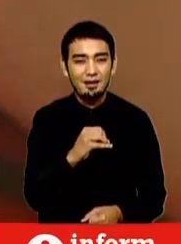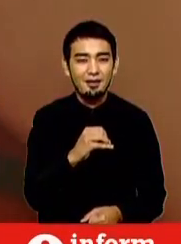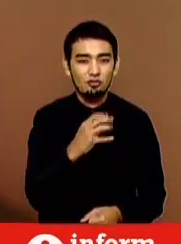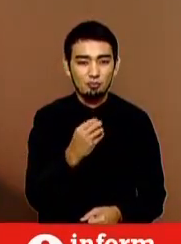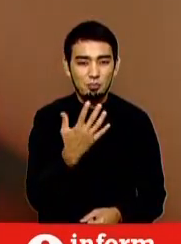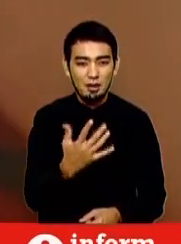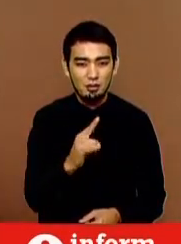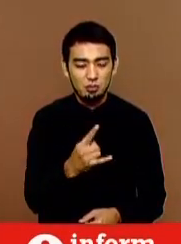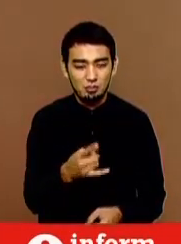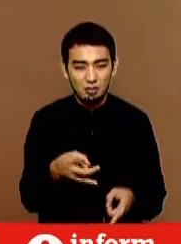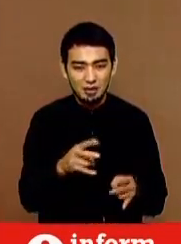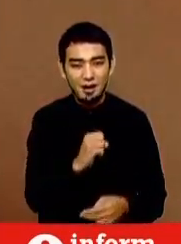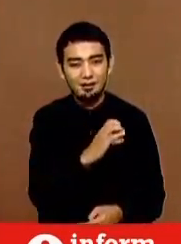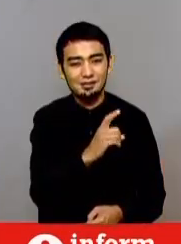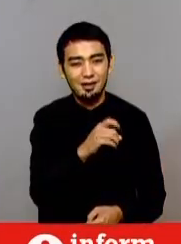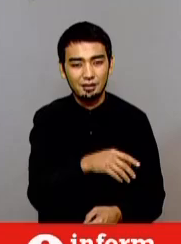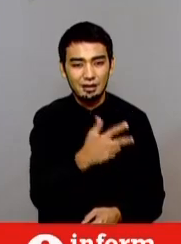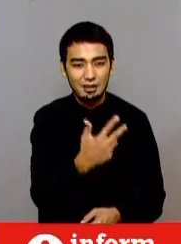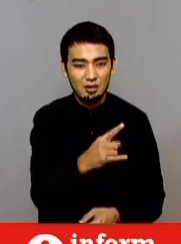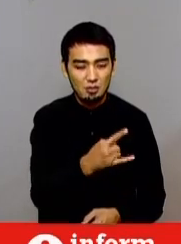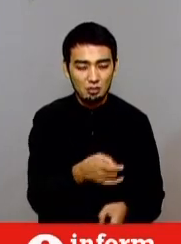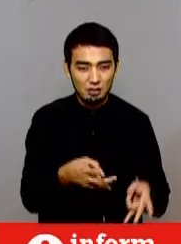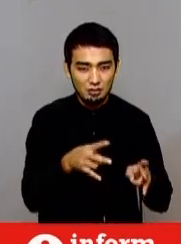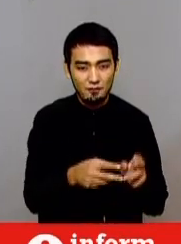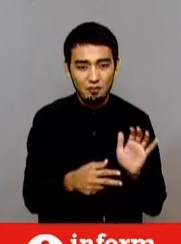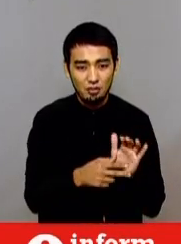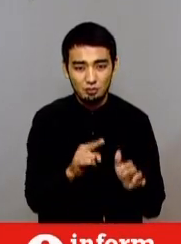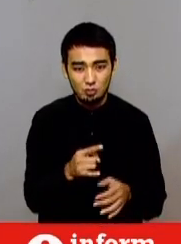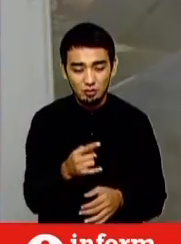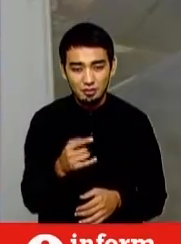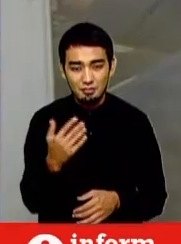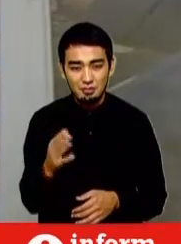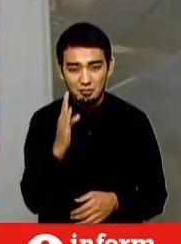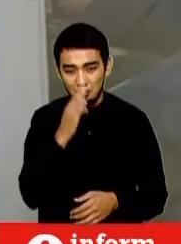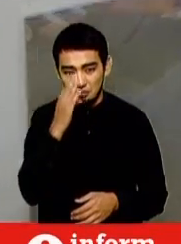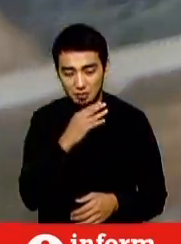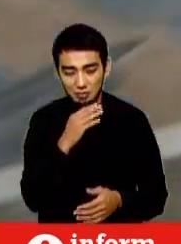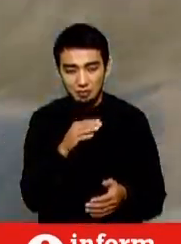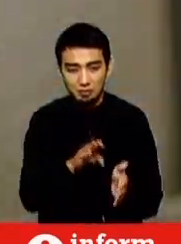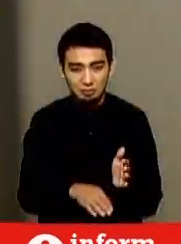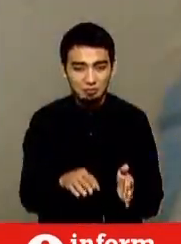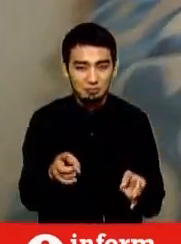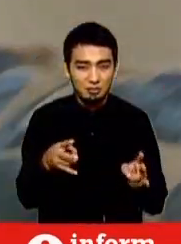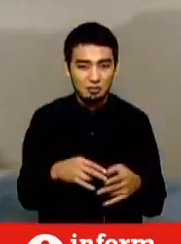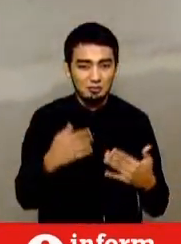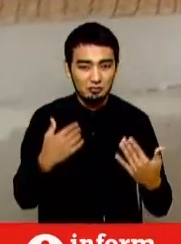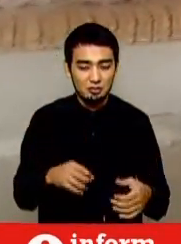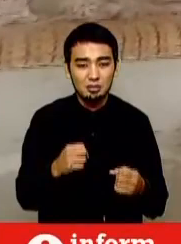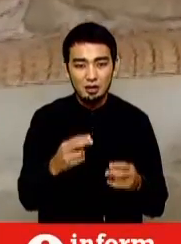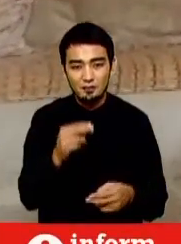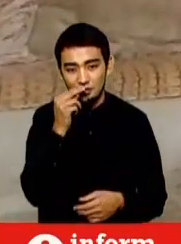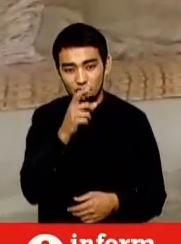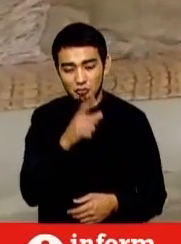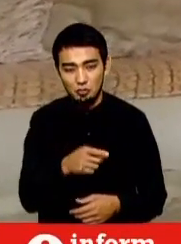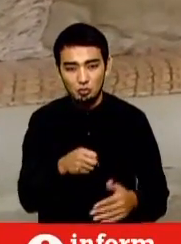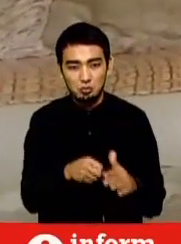5 баласы, Асхаттың артында 3 баласы қалды. 8 баланың 5-еуін ата-анасынан, 3-еуін әкесінен айырды деп айыптаған күдікті